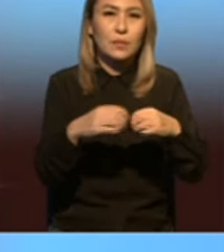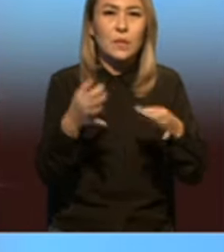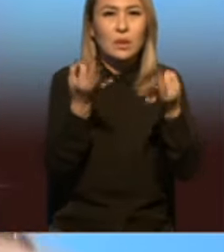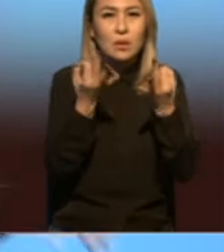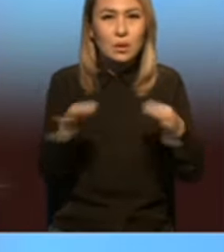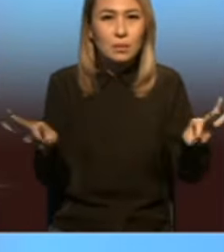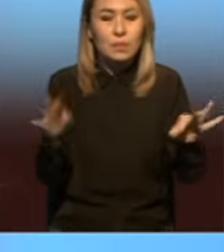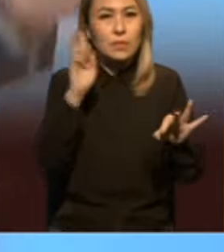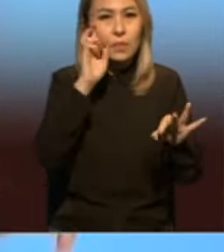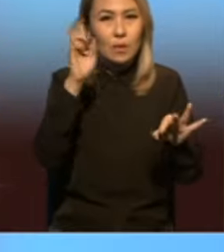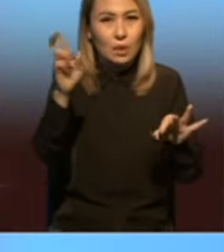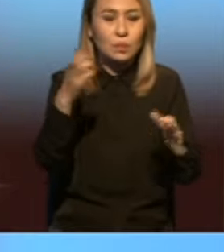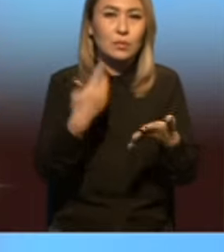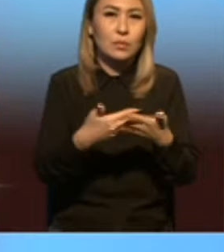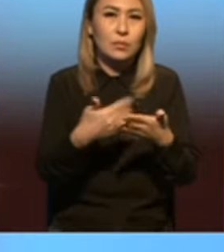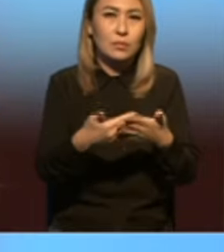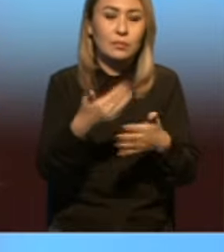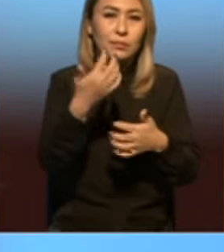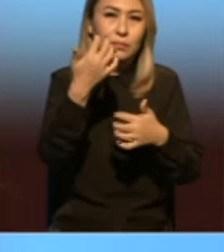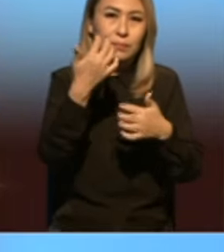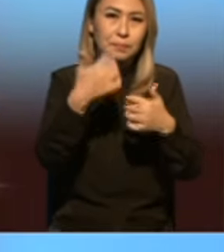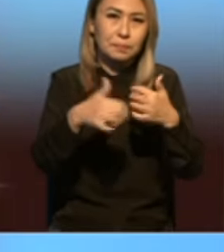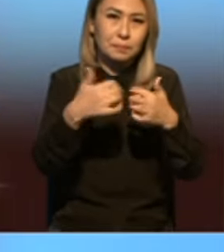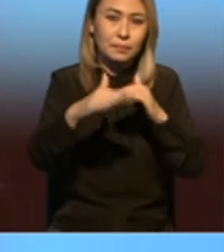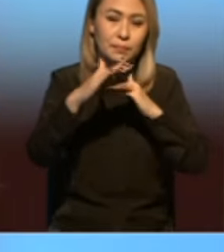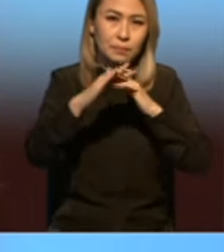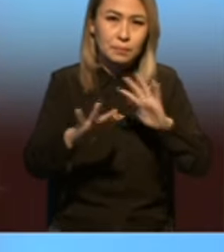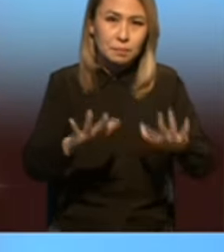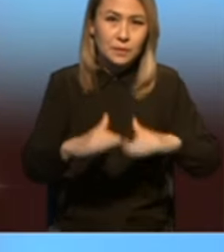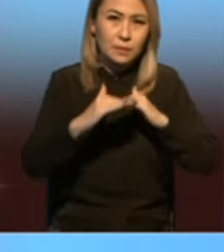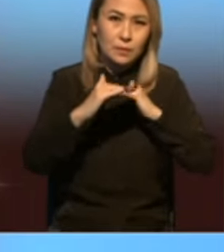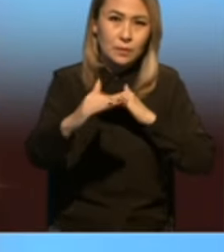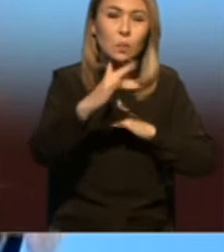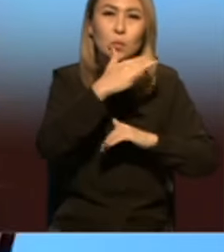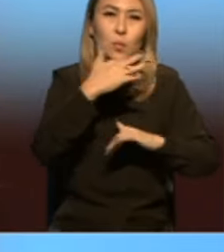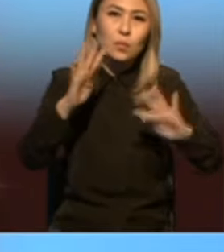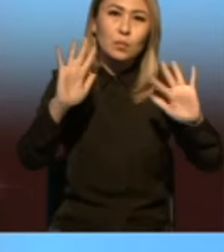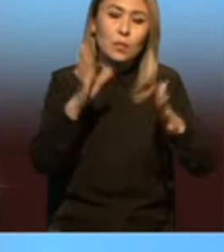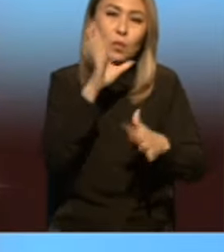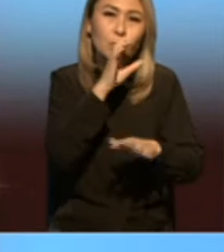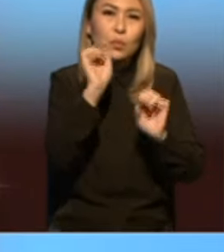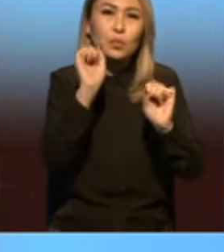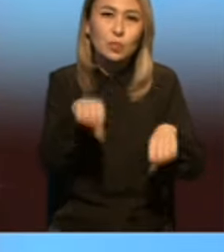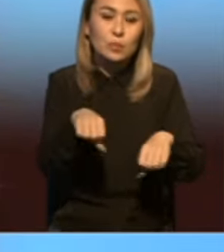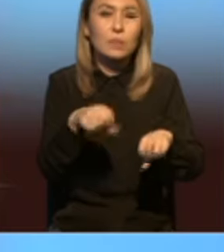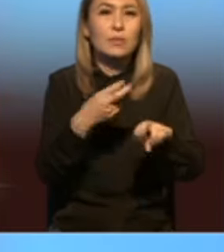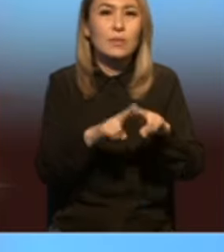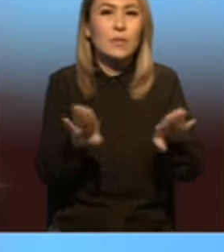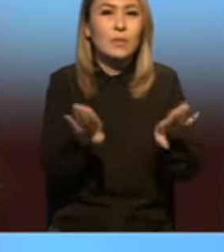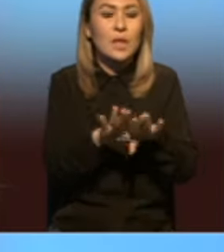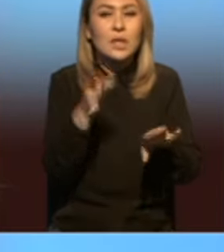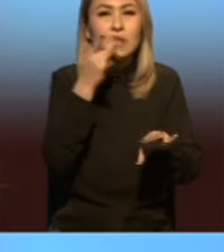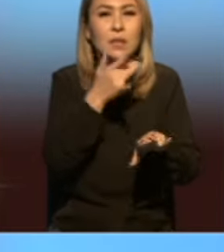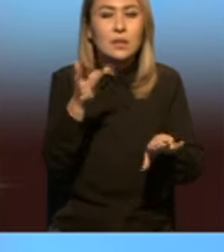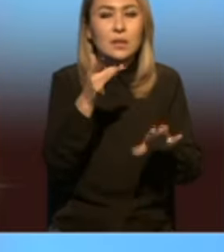демократиялық мысалы мемлекеттердің ортасына орналасқан мемлекет. Әрине көп жағдайда мүмкін осындай